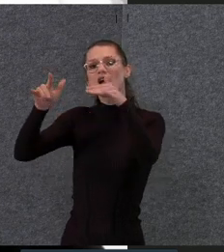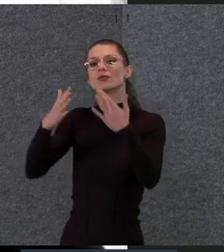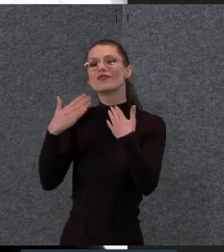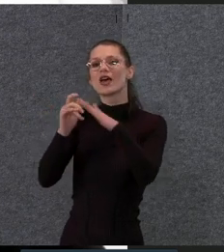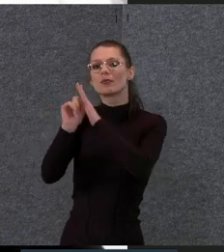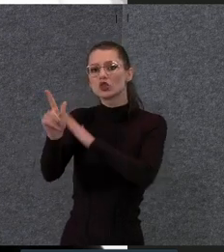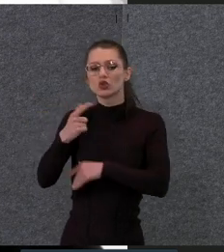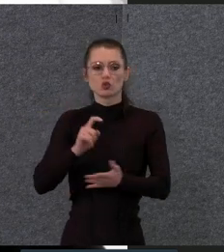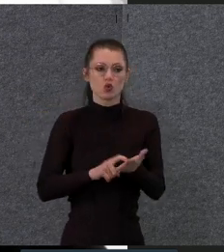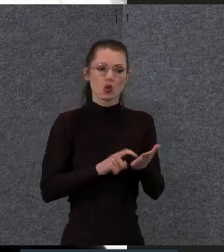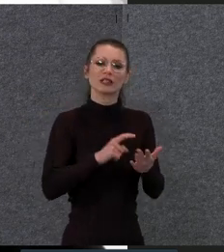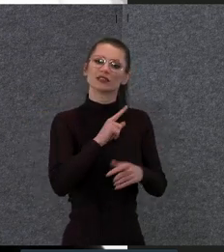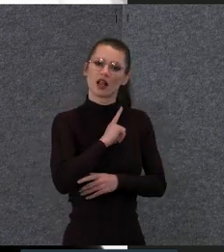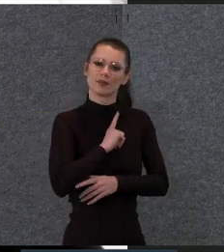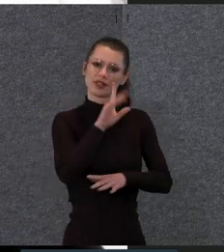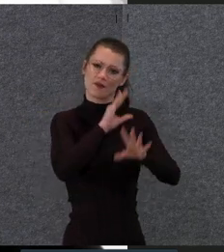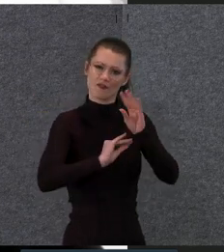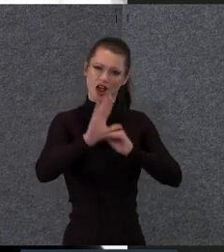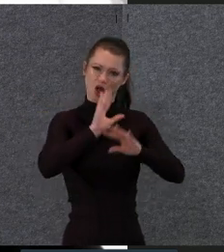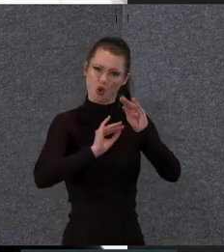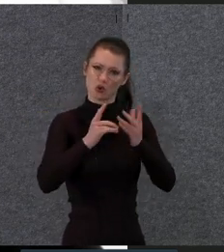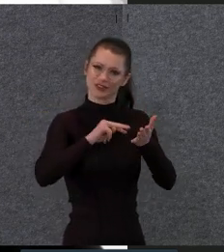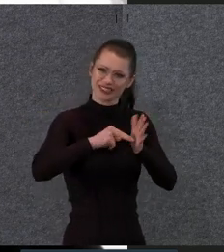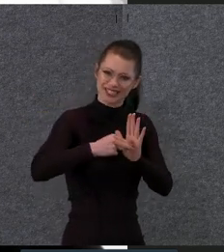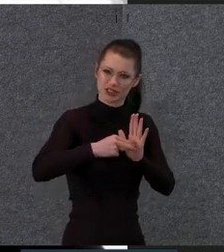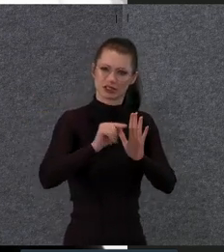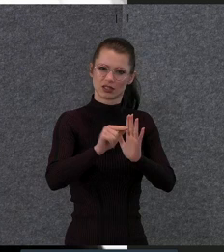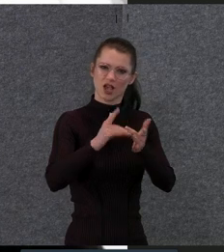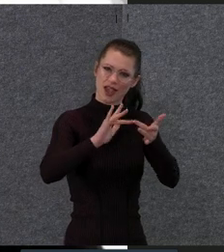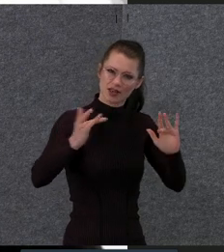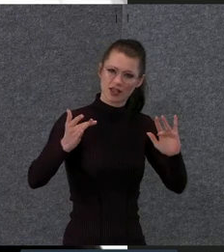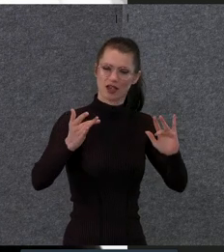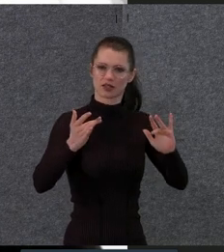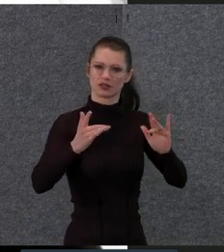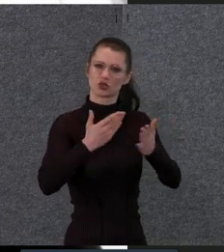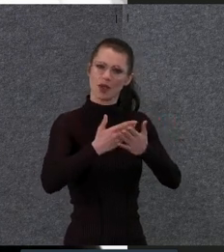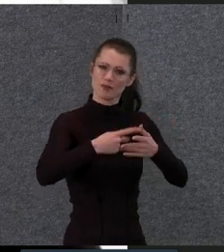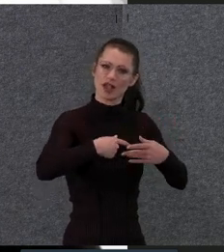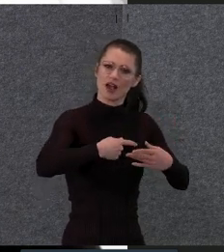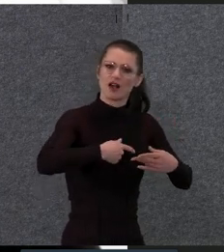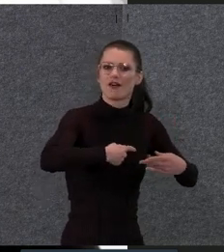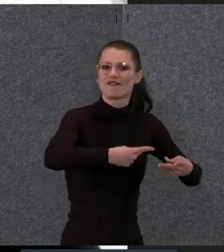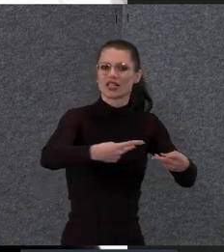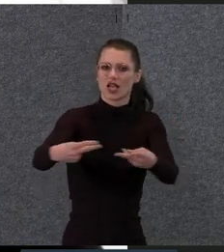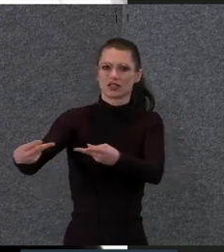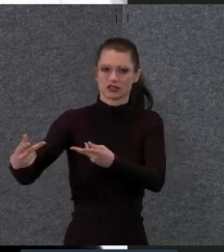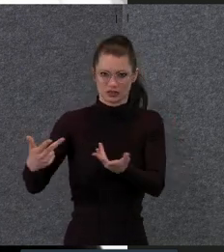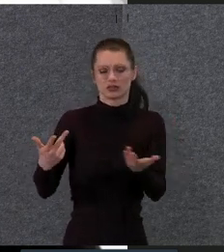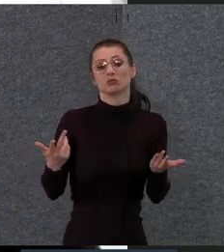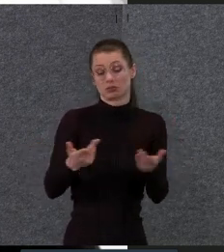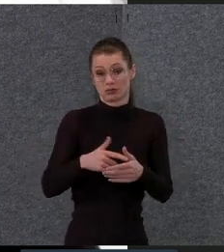ich die Erfahrung gemacht habe, dass die Technologie im Internet sehr rasant, gewaltig